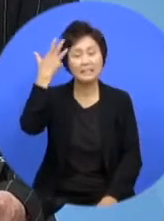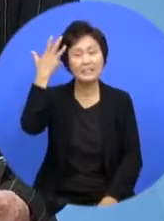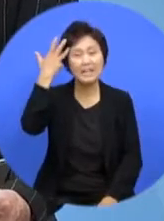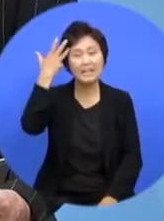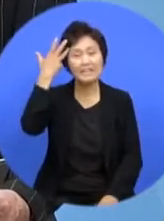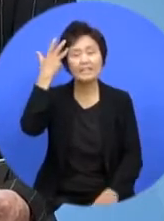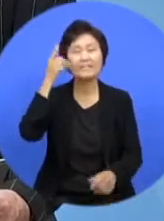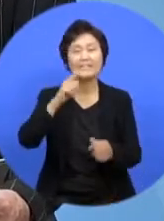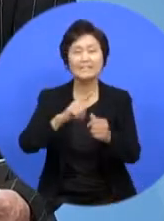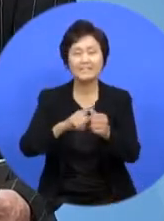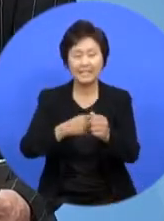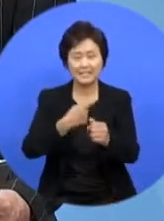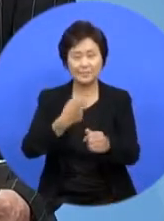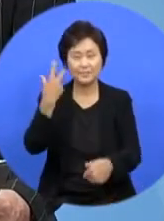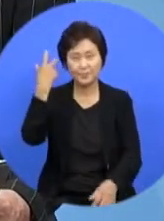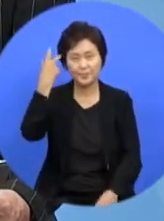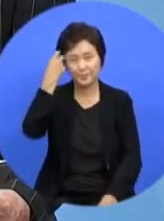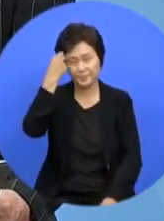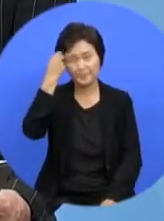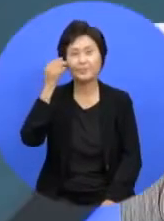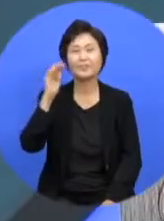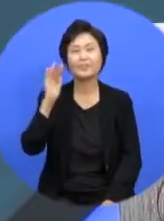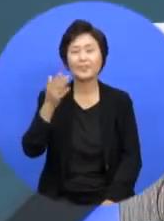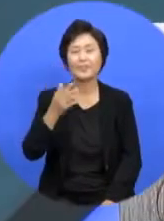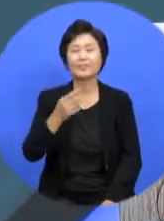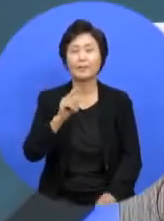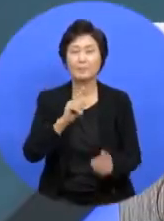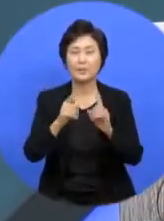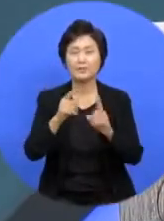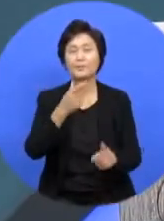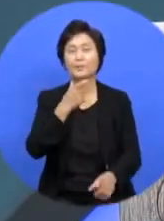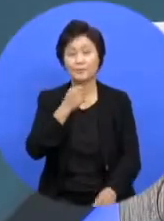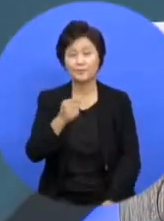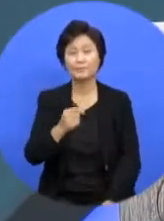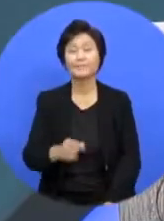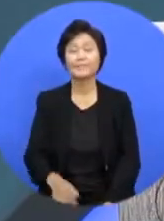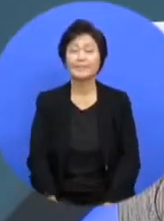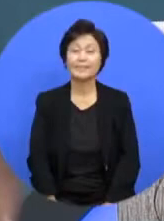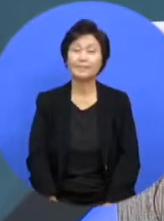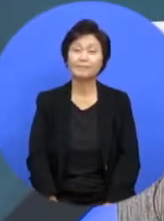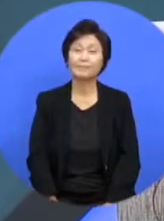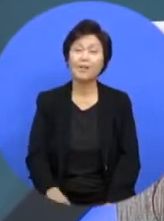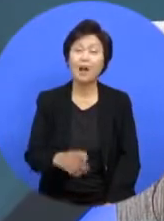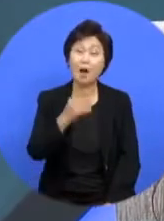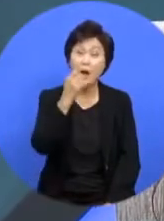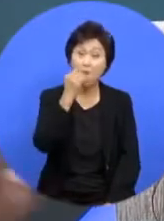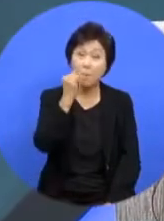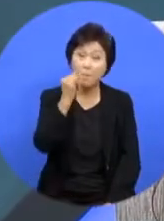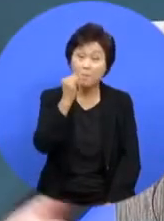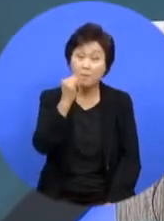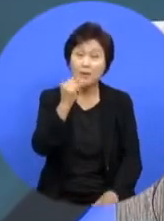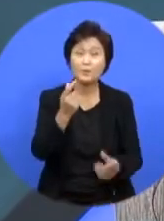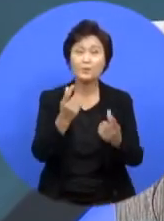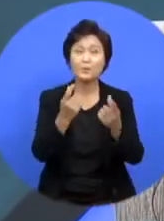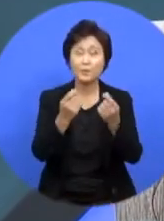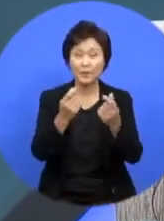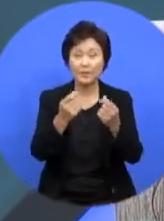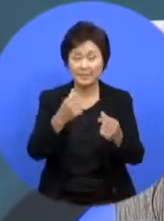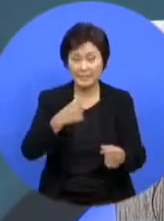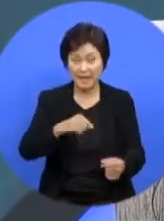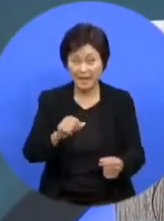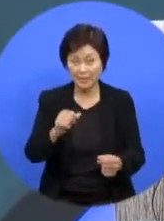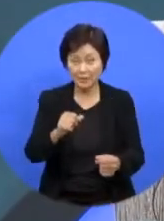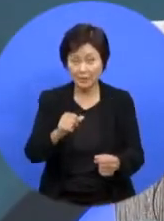된 거군요. 그러면서 하나님 말씀을 집에 와서도 그 자꾸 그러니까. 하면서 그러면서 엄마도 아이한테 의견을 같이 동의를